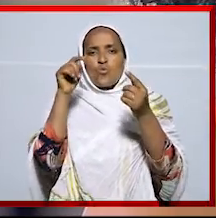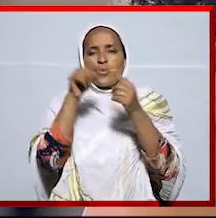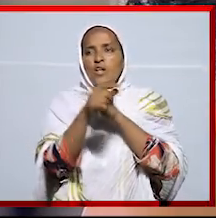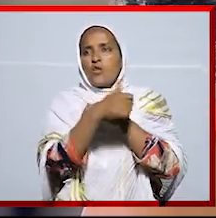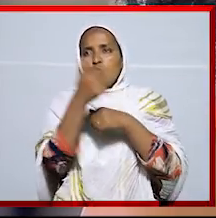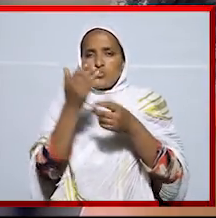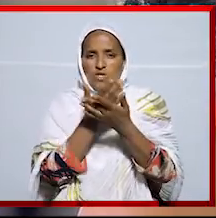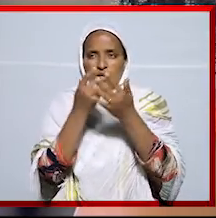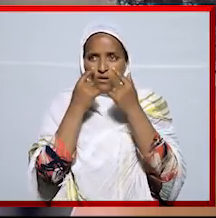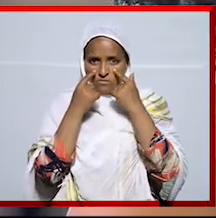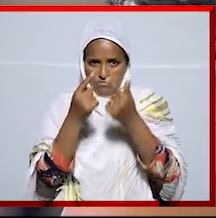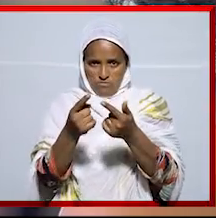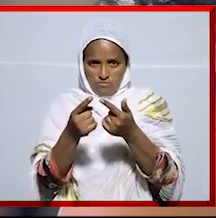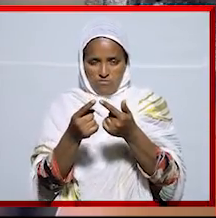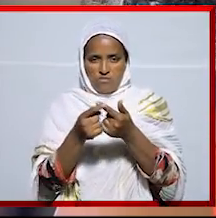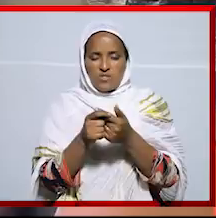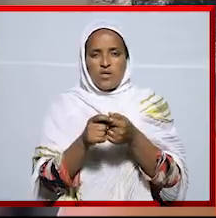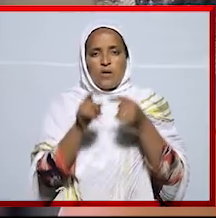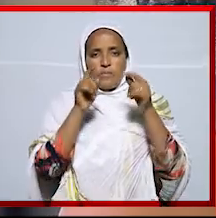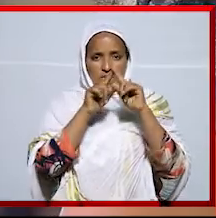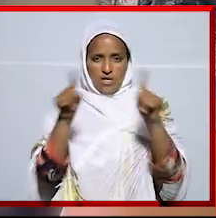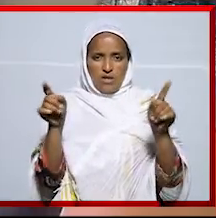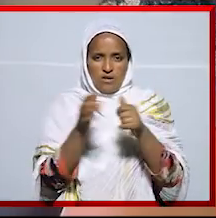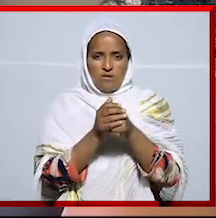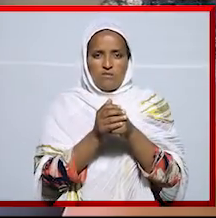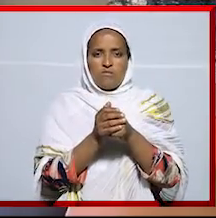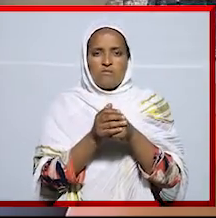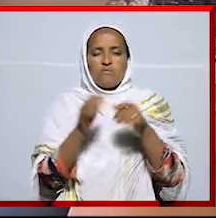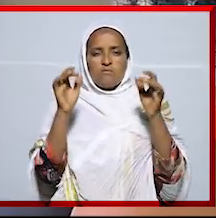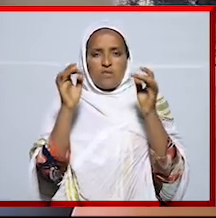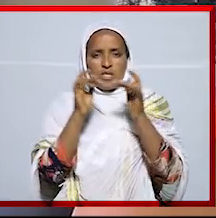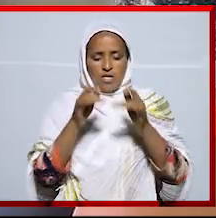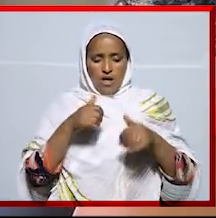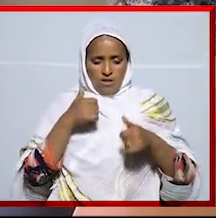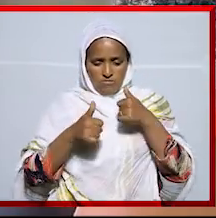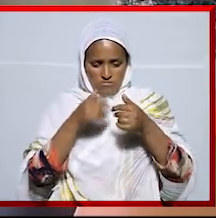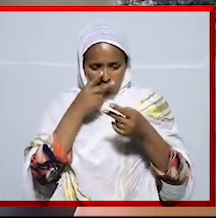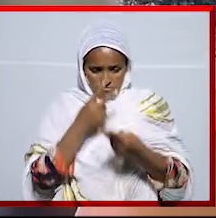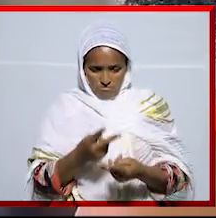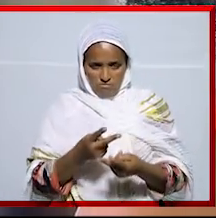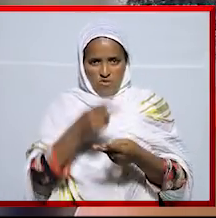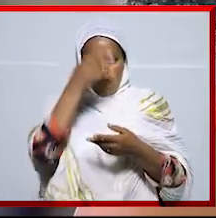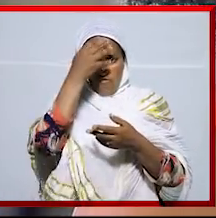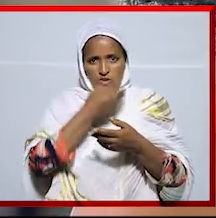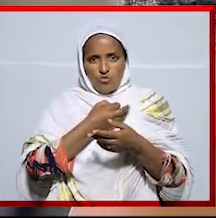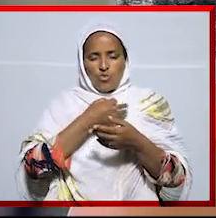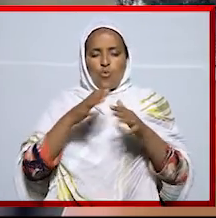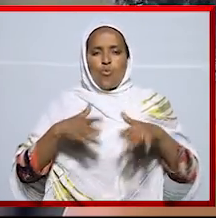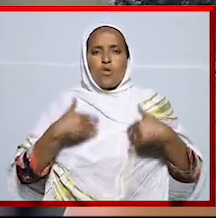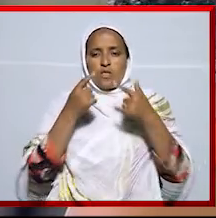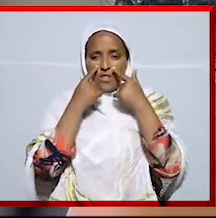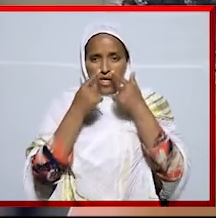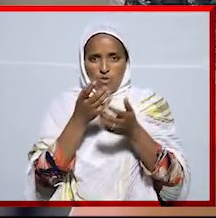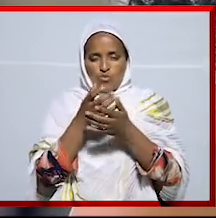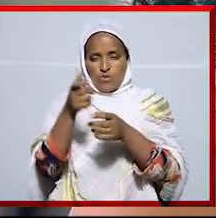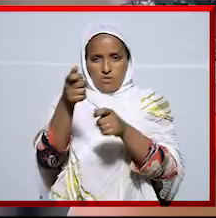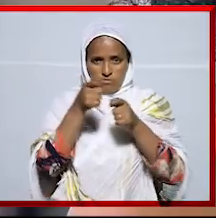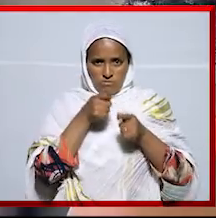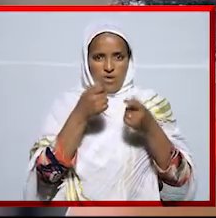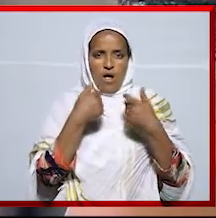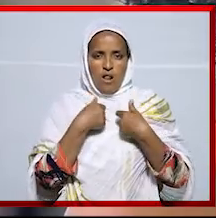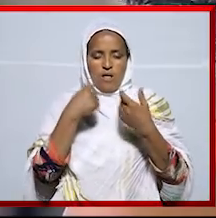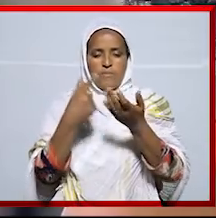ሌሎች ነገሮች እንድናይ ነው የሚቀርቡት። በተለይ ኢንተርኔት ላይ የሚታዩ ነገሮች ወጣት ደግሞ ያየው